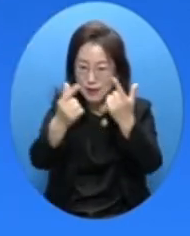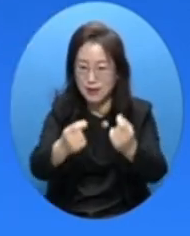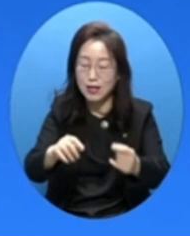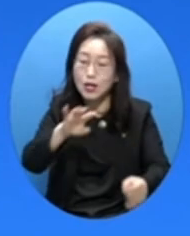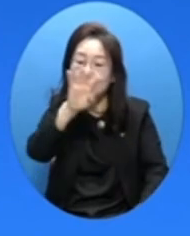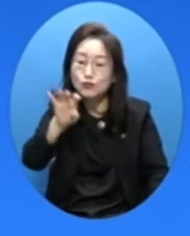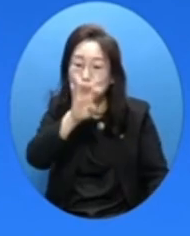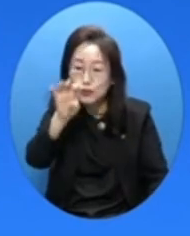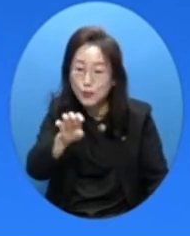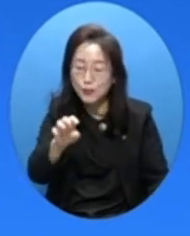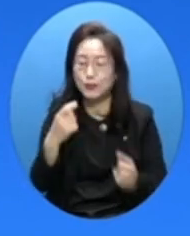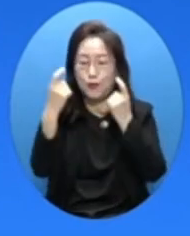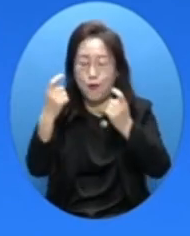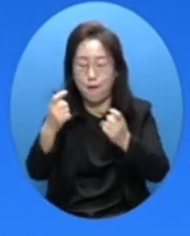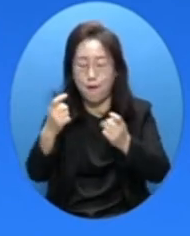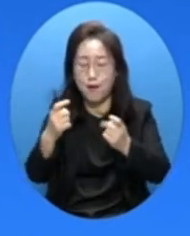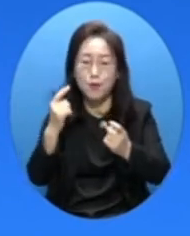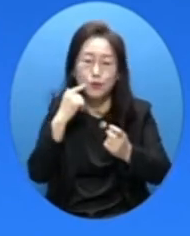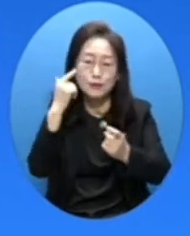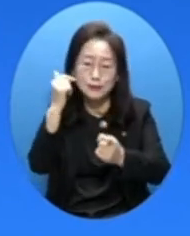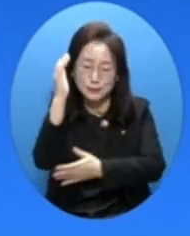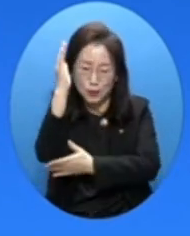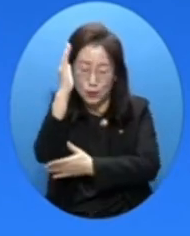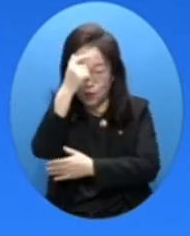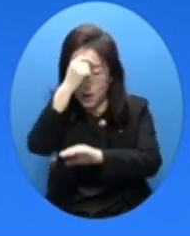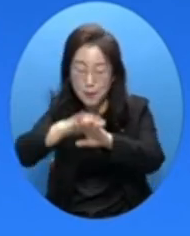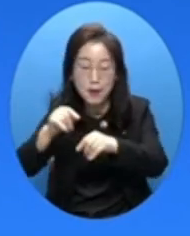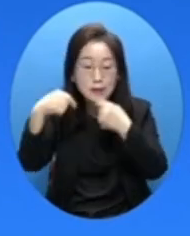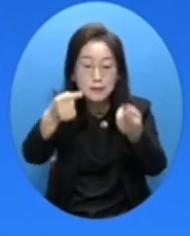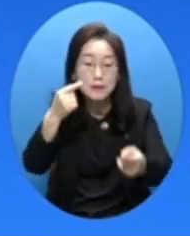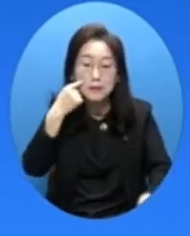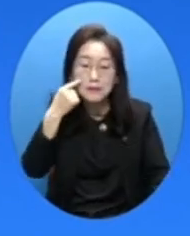가고 성에도 참석하자 그래가지고